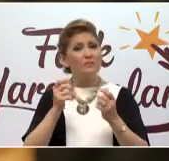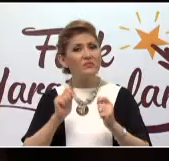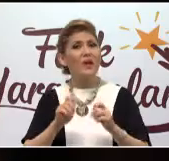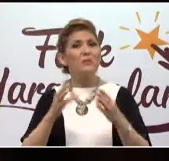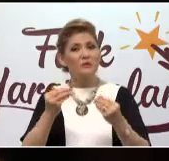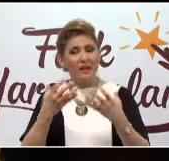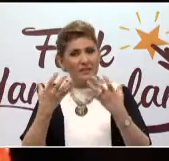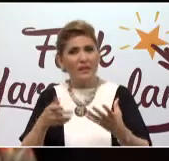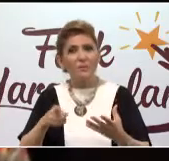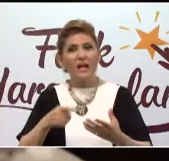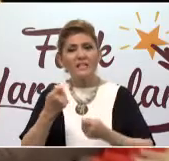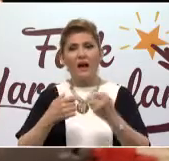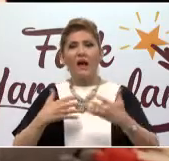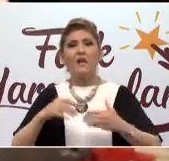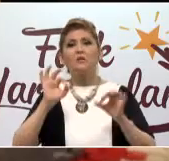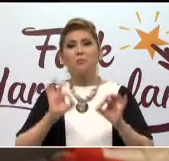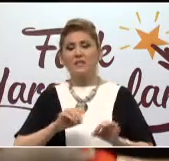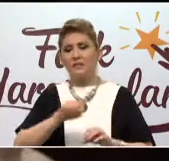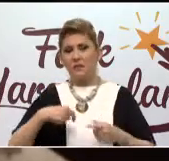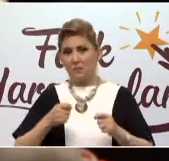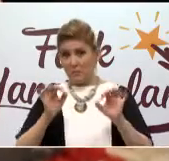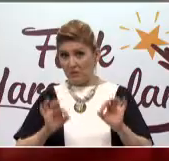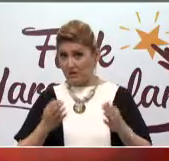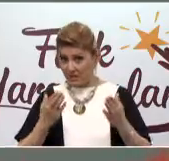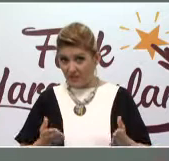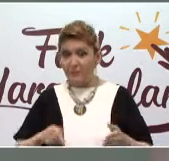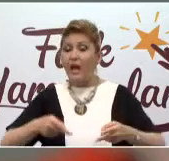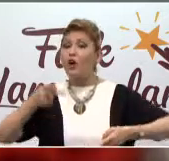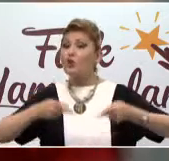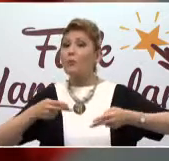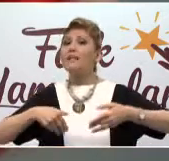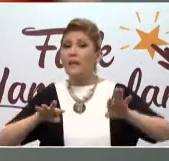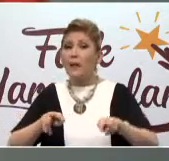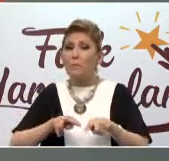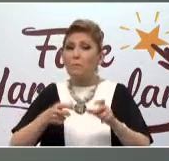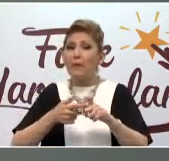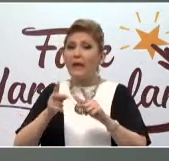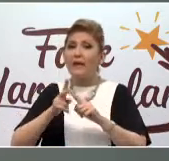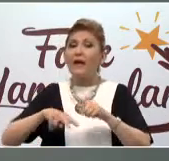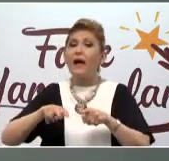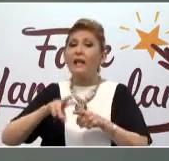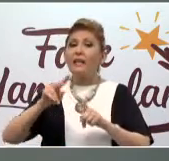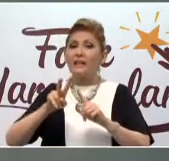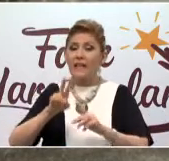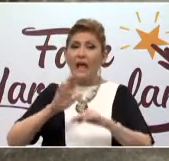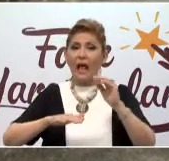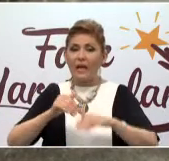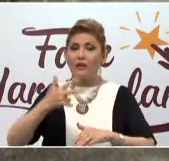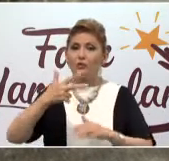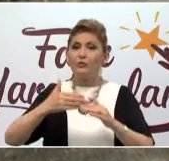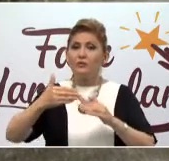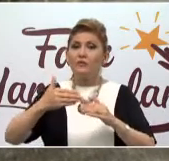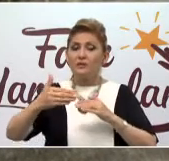açık kaynaklı bir hareketin bir parçası olarak başladık aslında. Robotik değil, mekanik eller. Üç boyutlu yazıcı